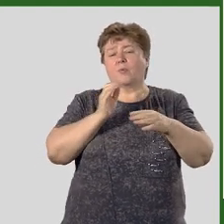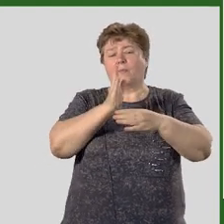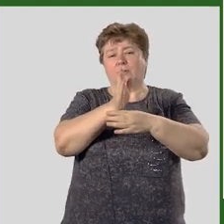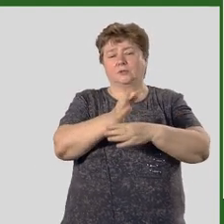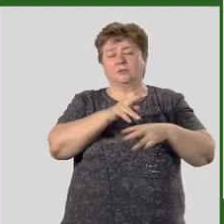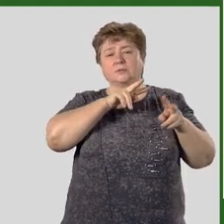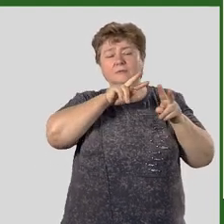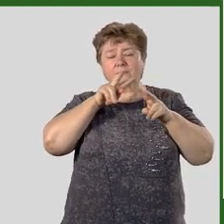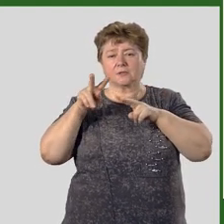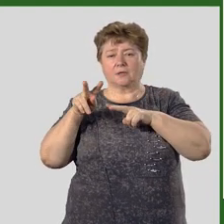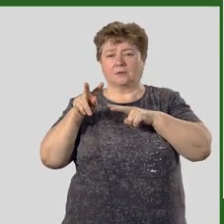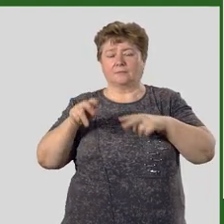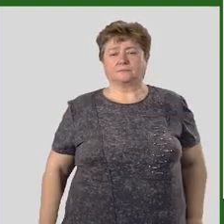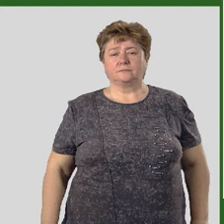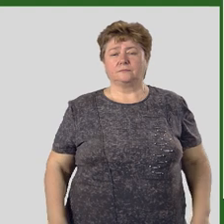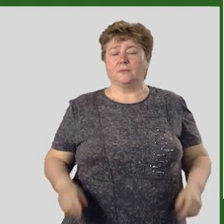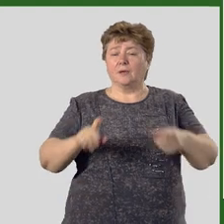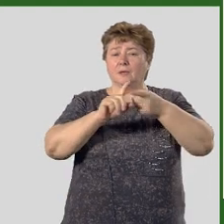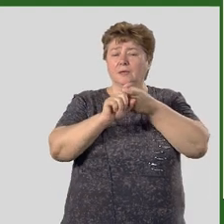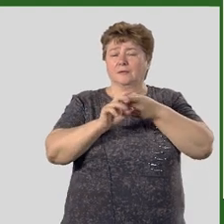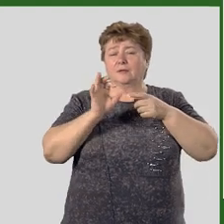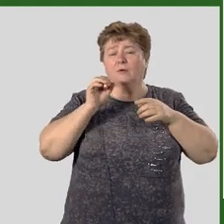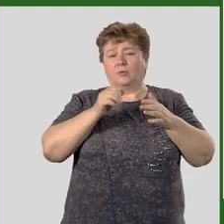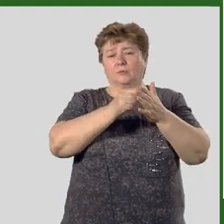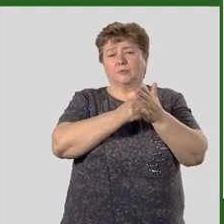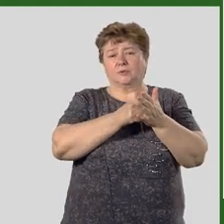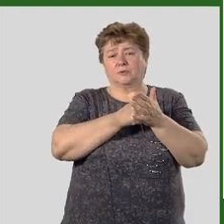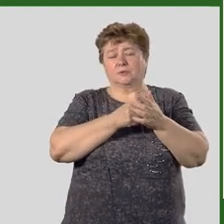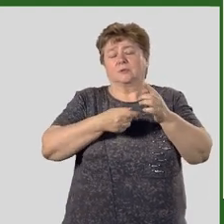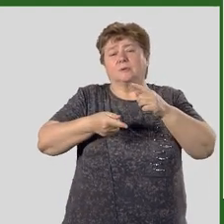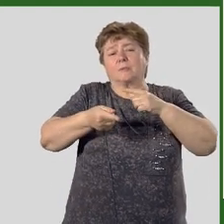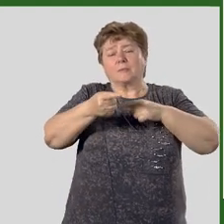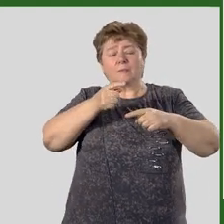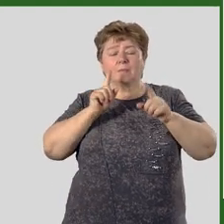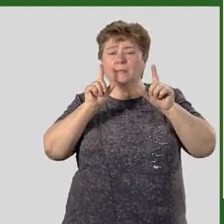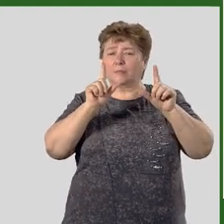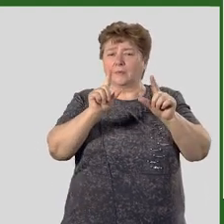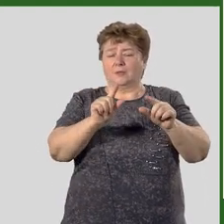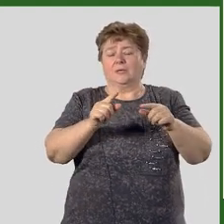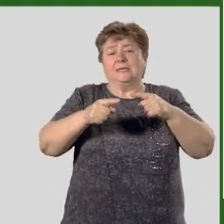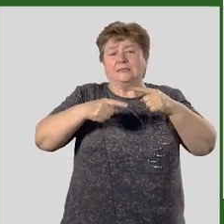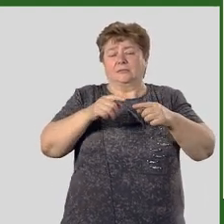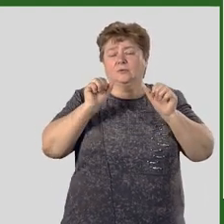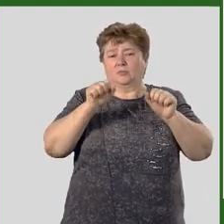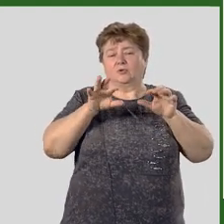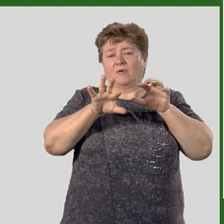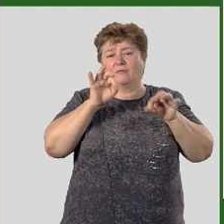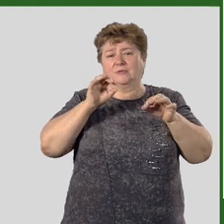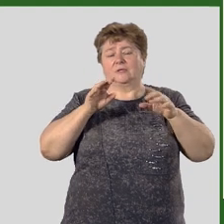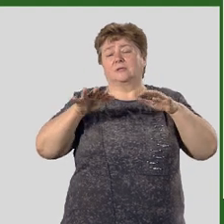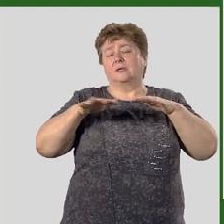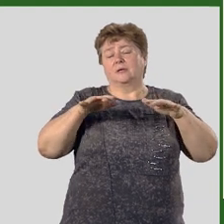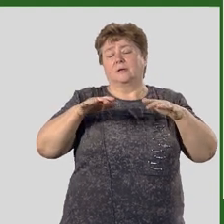политическим взглядам. В зависимости от причины переезда можно выделить следующие формы